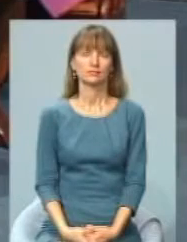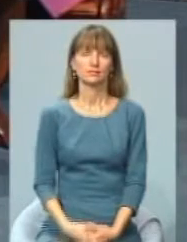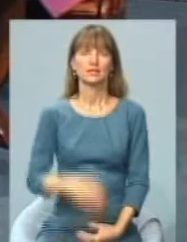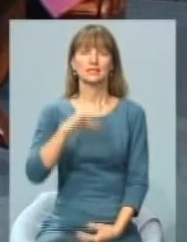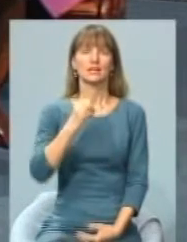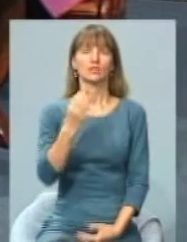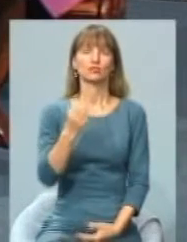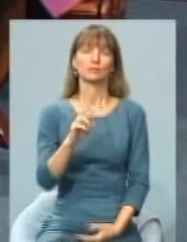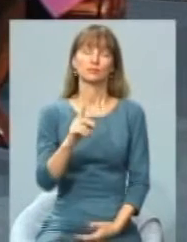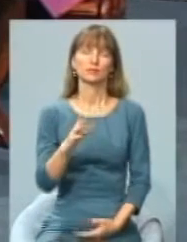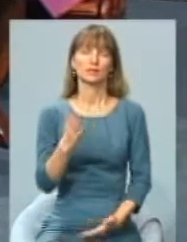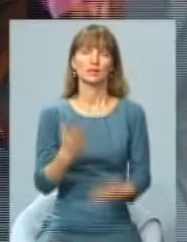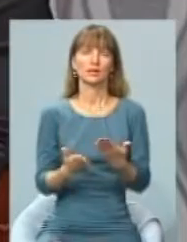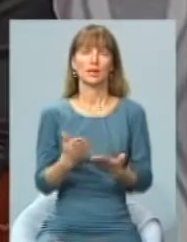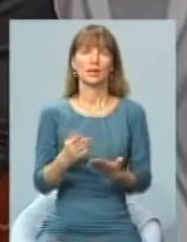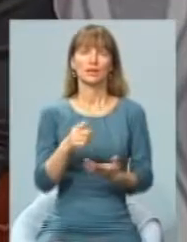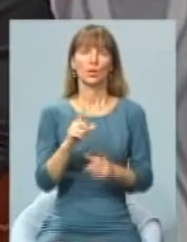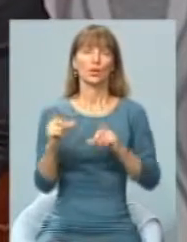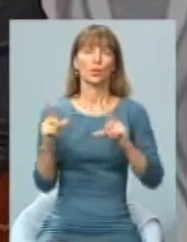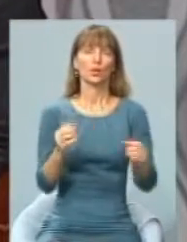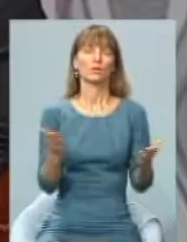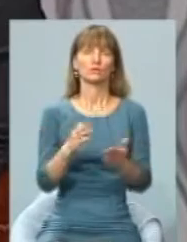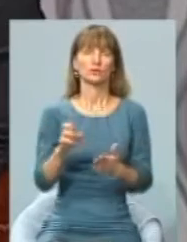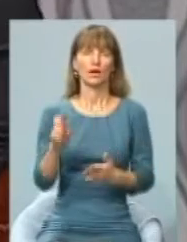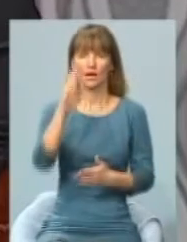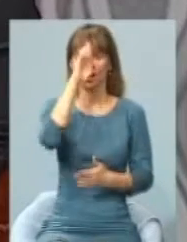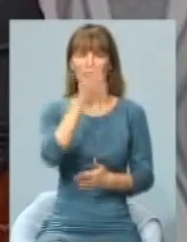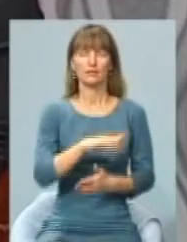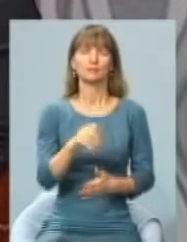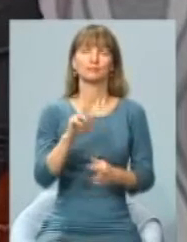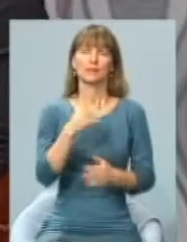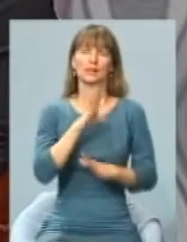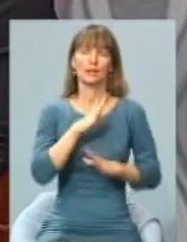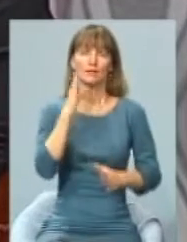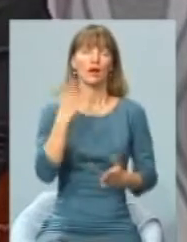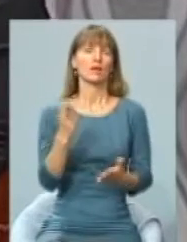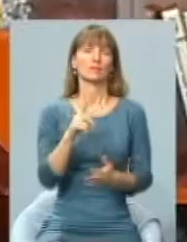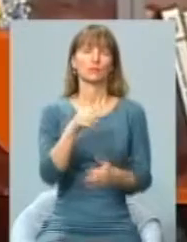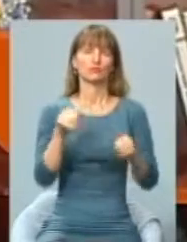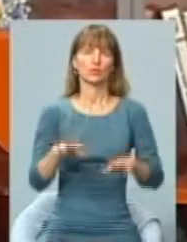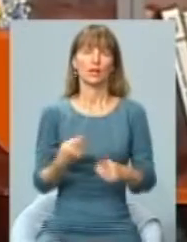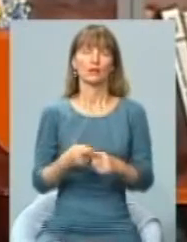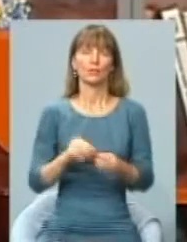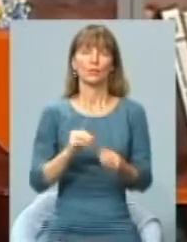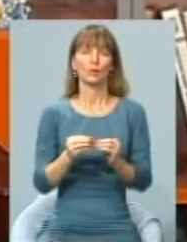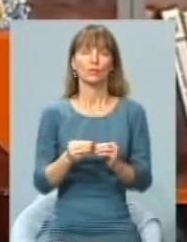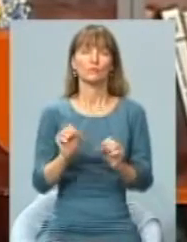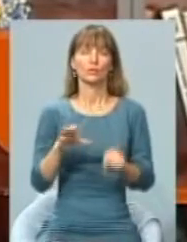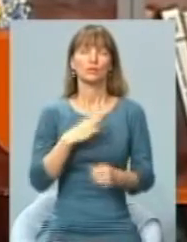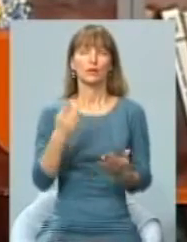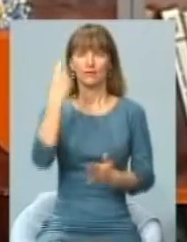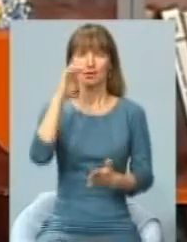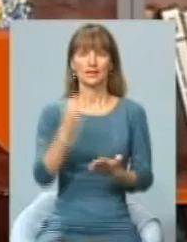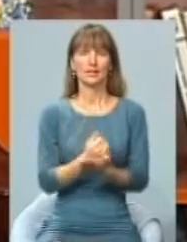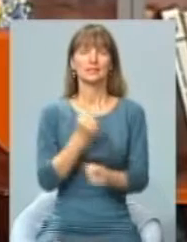Саша, а от якби, от, наприклад, ти поїхав в якусь країну, а там не було води, як би ти вирішив цю проблему? Який, можливо, винахід створив?